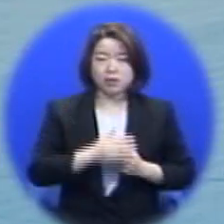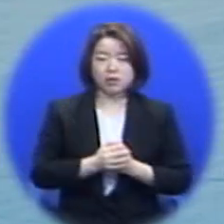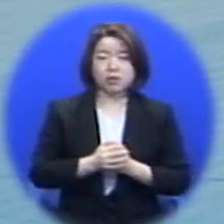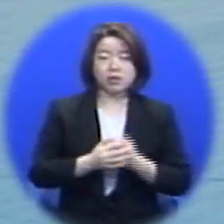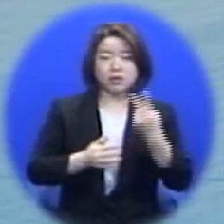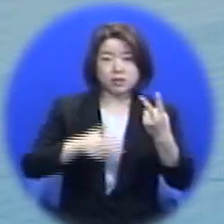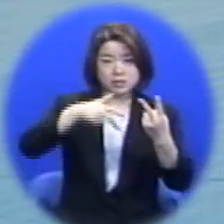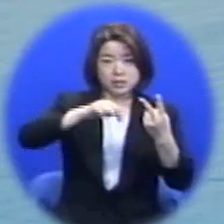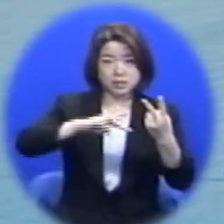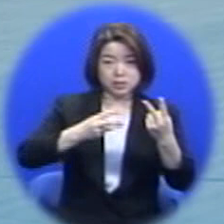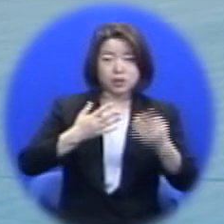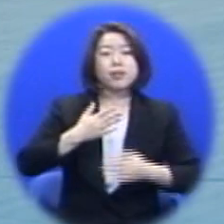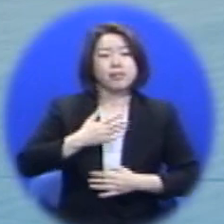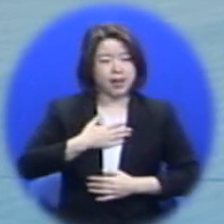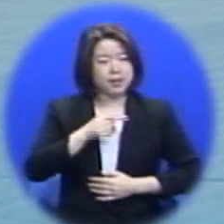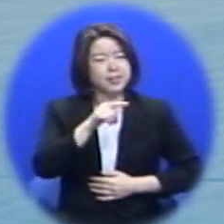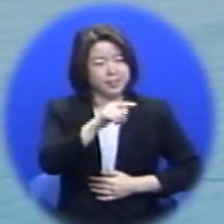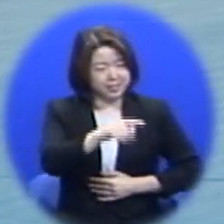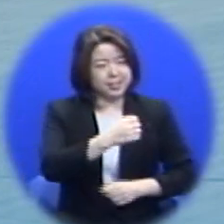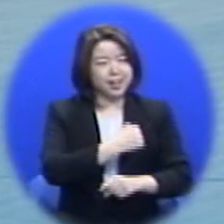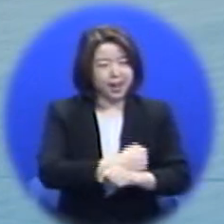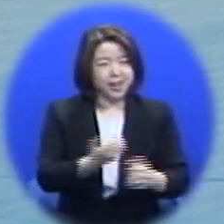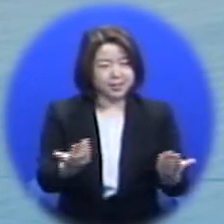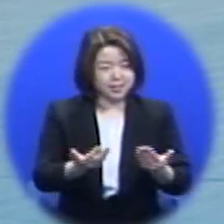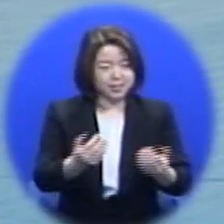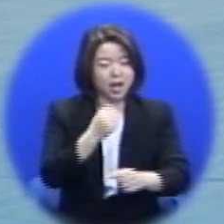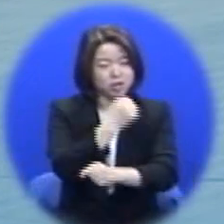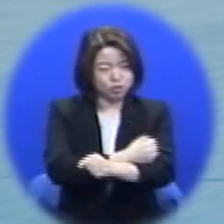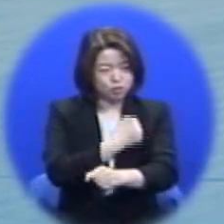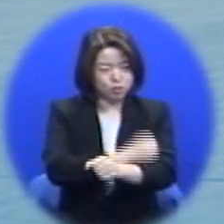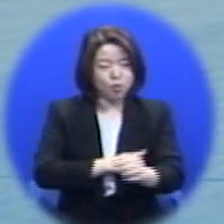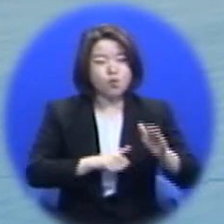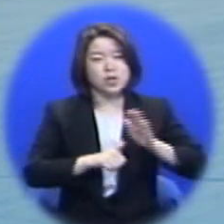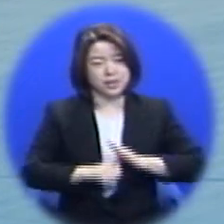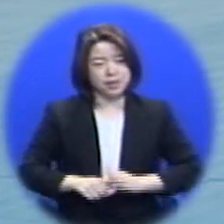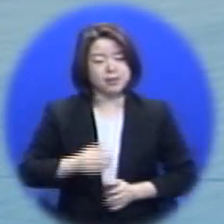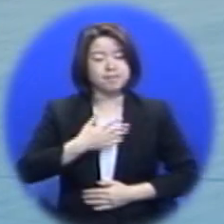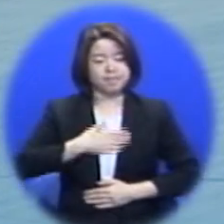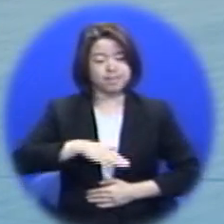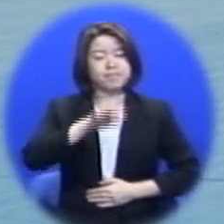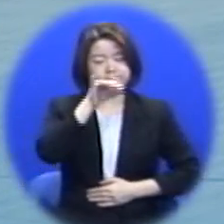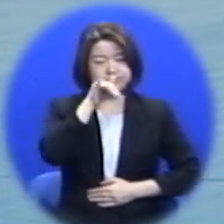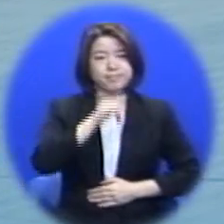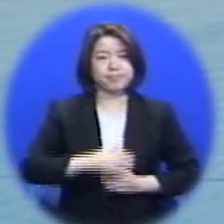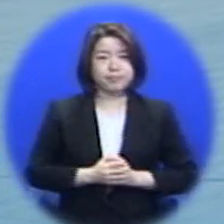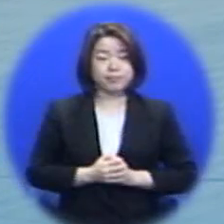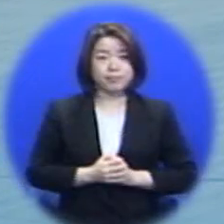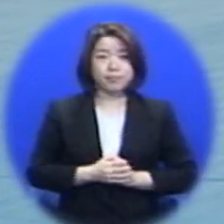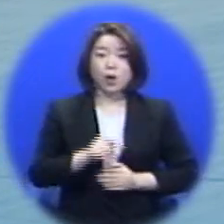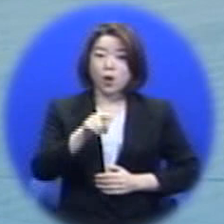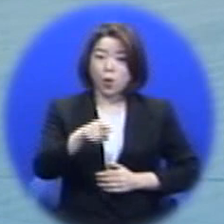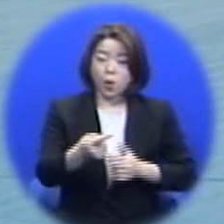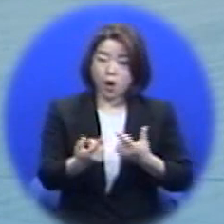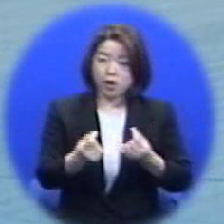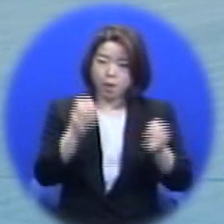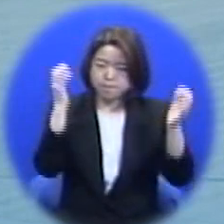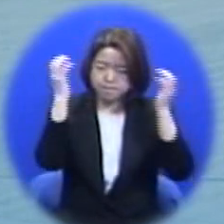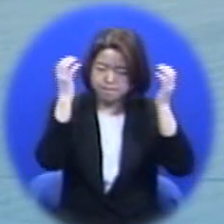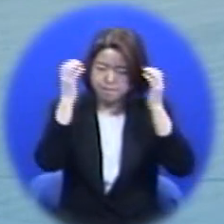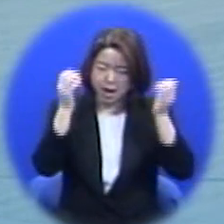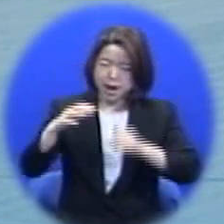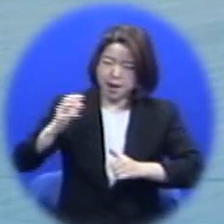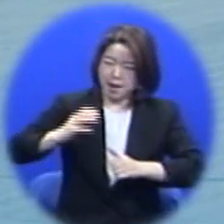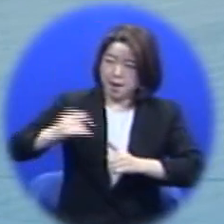말씀에 보면 나는 내가 한 일과 내 수고와 인내를 알고 있다. 그렇게 환난이 오고 핍박이 오는